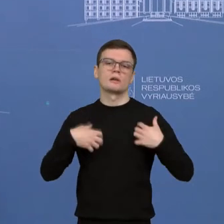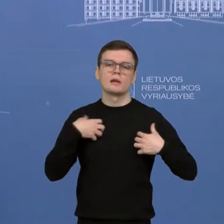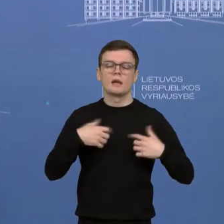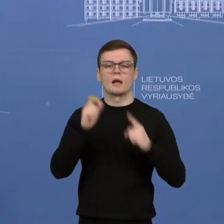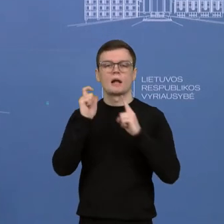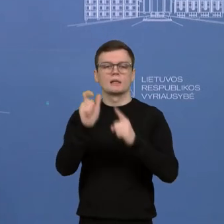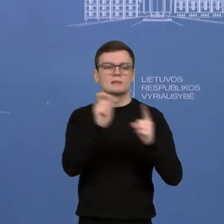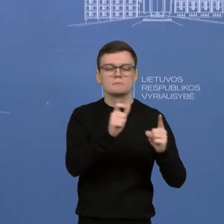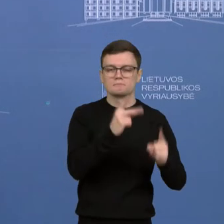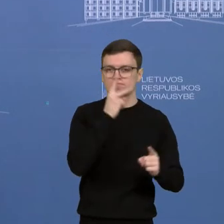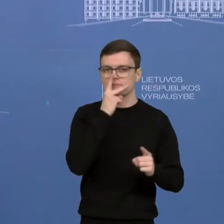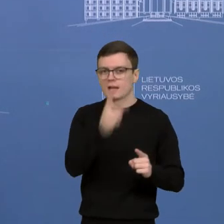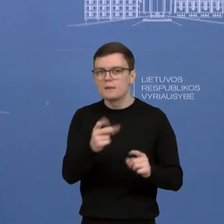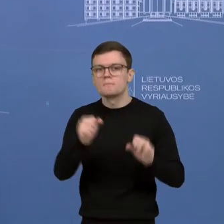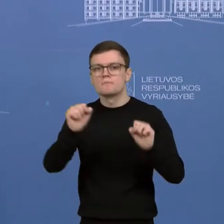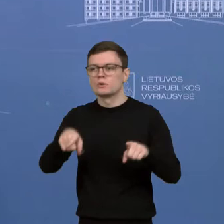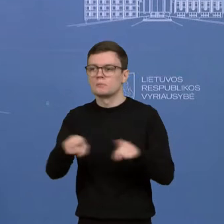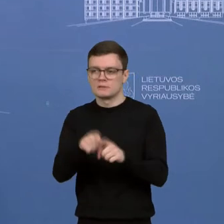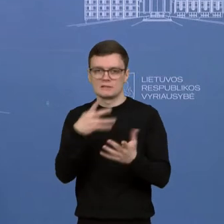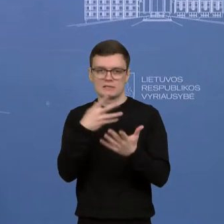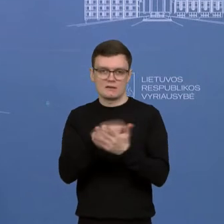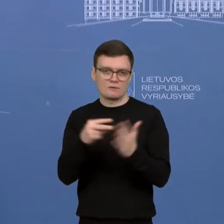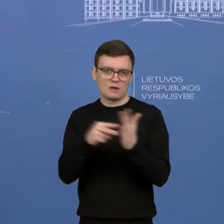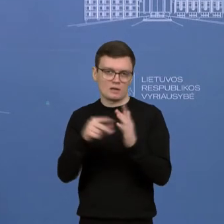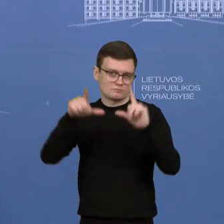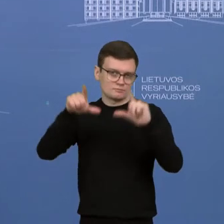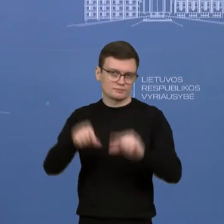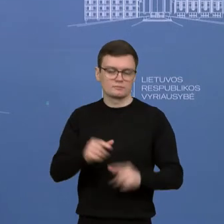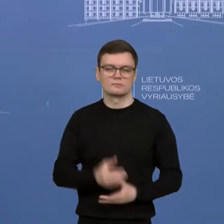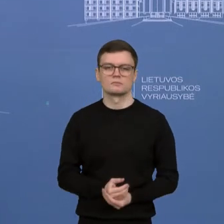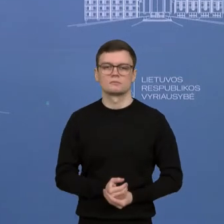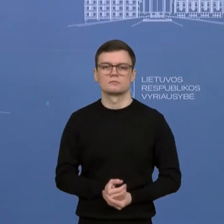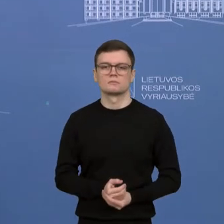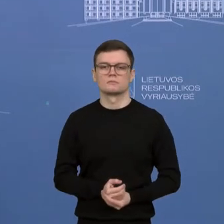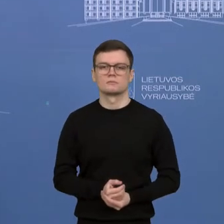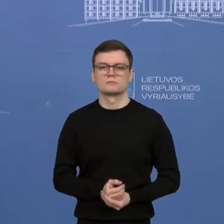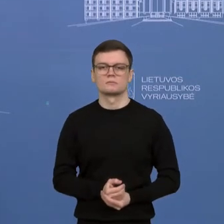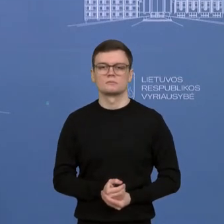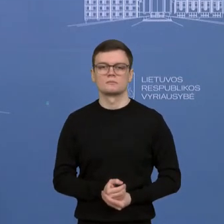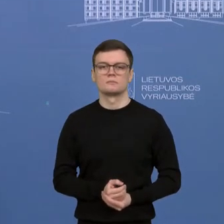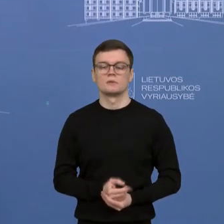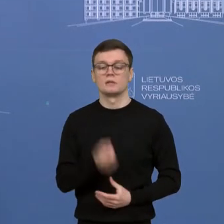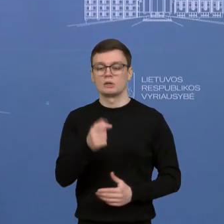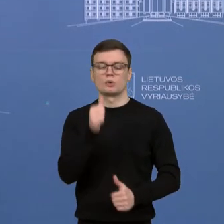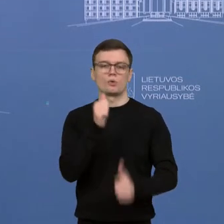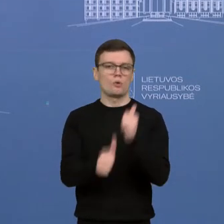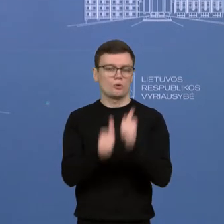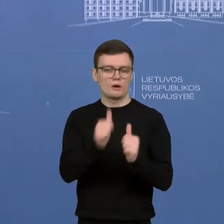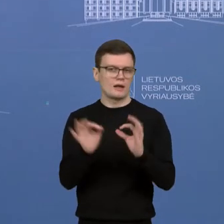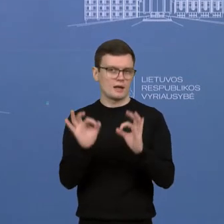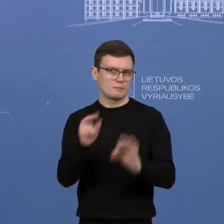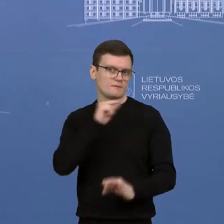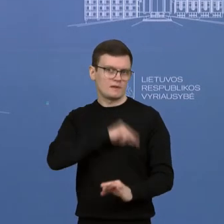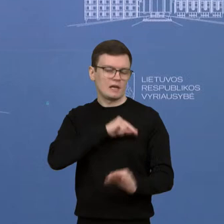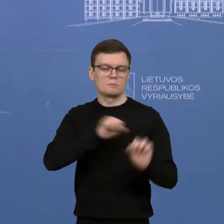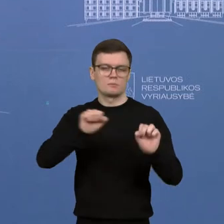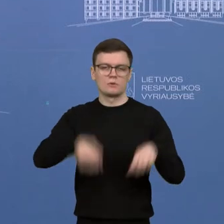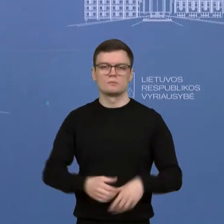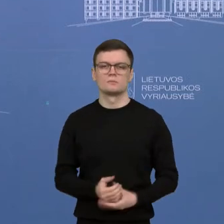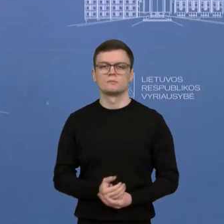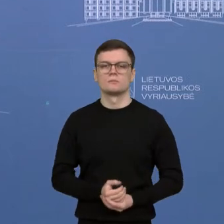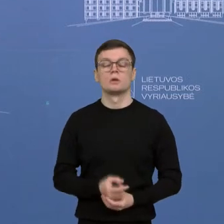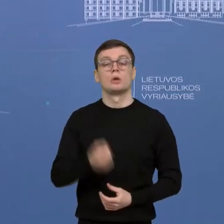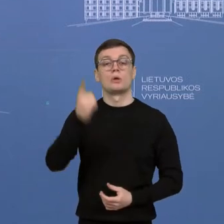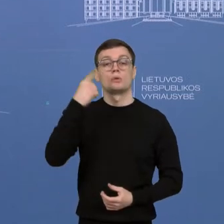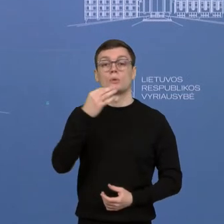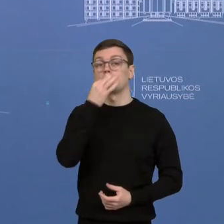reaguos į kainų mažėjimą biržose. Taip, kad tas konkurencinis aspektas, jisai turėtų suveikti. Dar tik norėčiau atkreipti